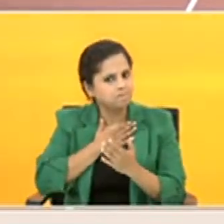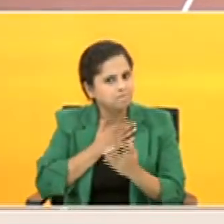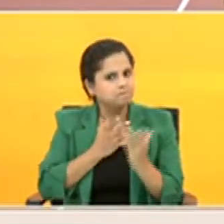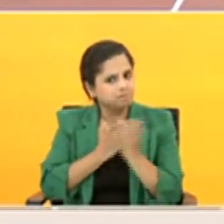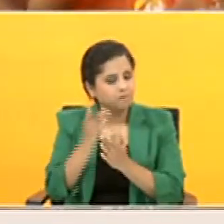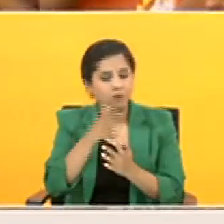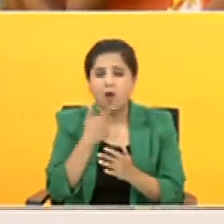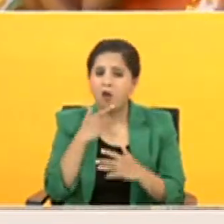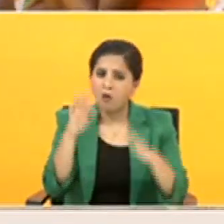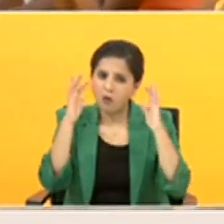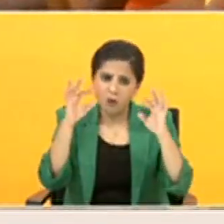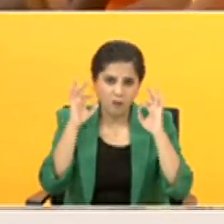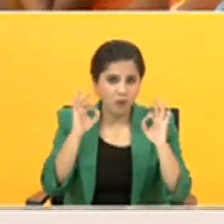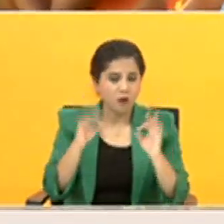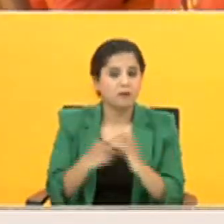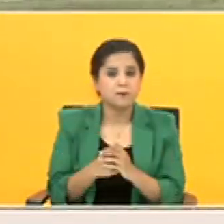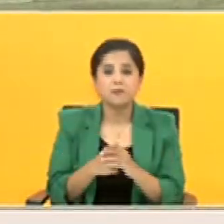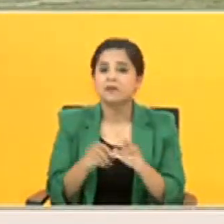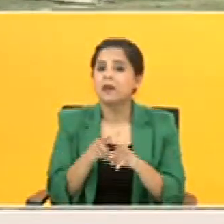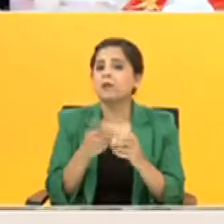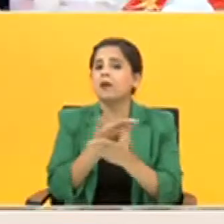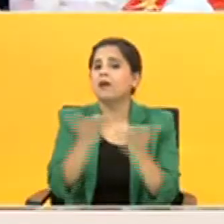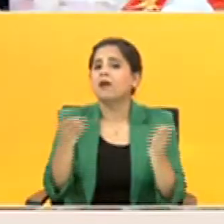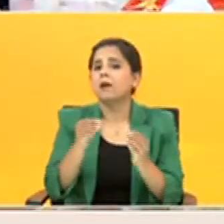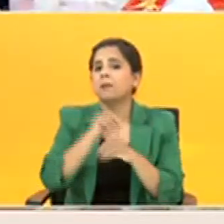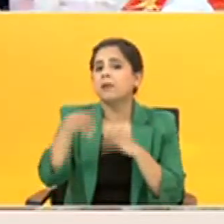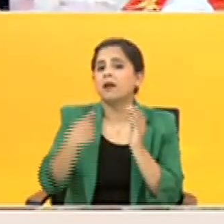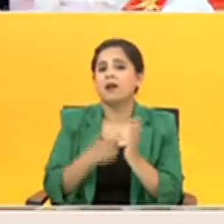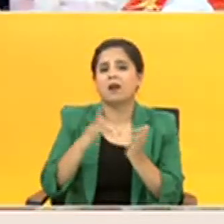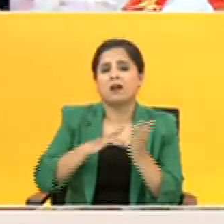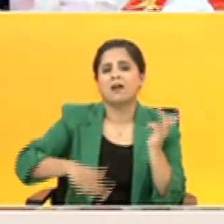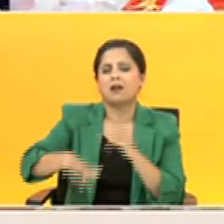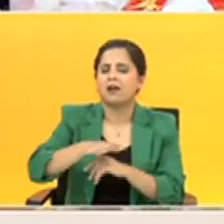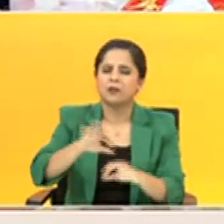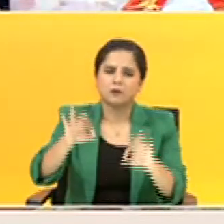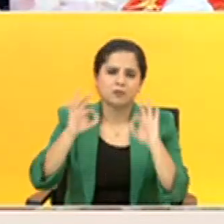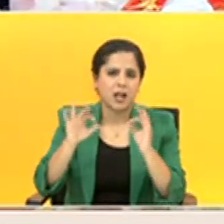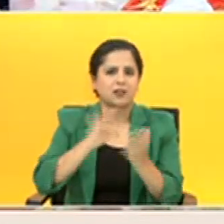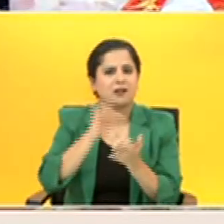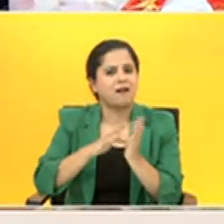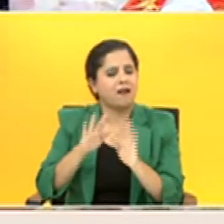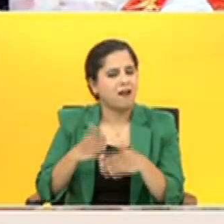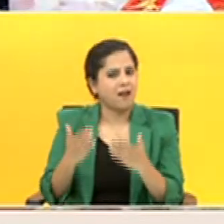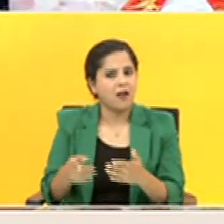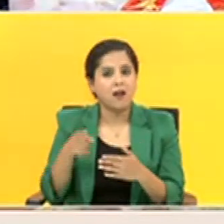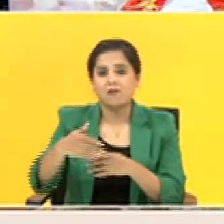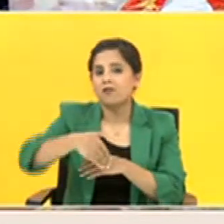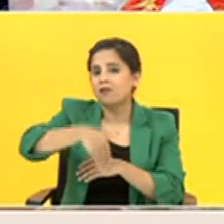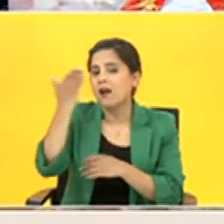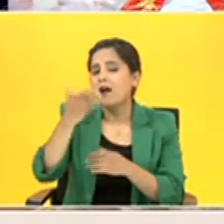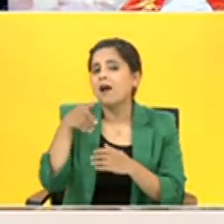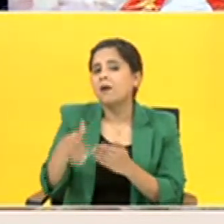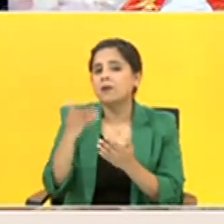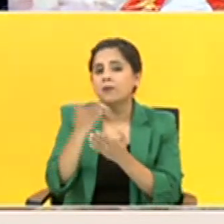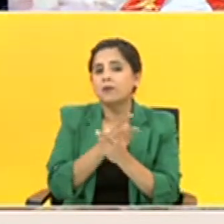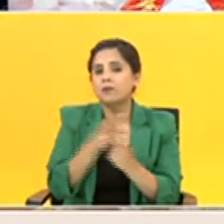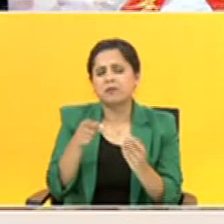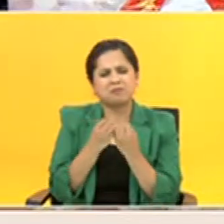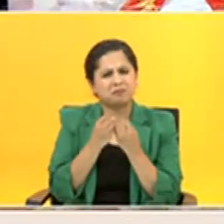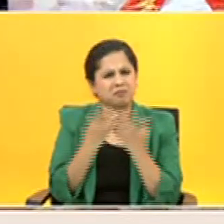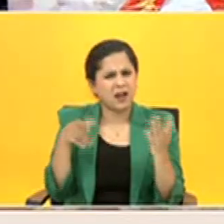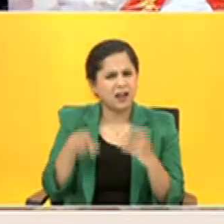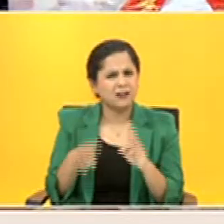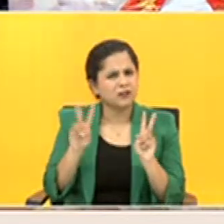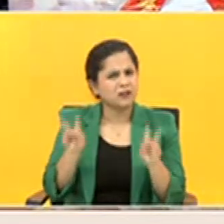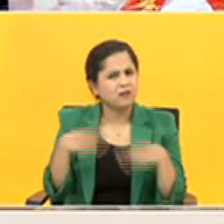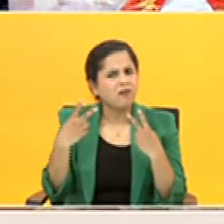है। साथियों, बिहार की धरती बहुत खास है। इस आयोजन में यहाँ कई यूनिक